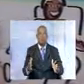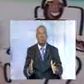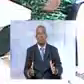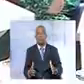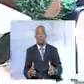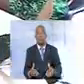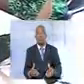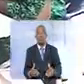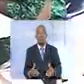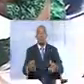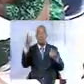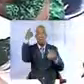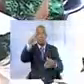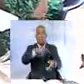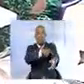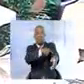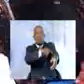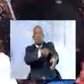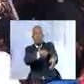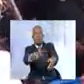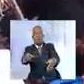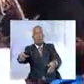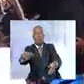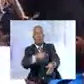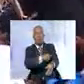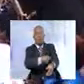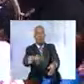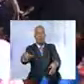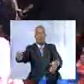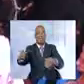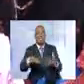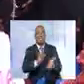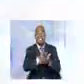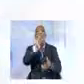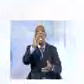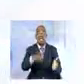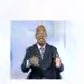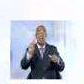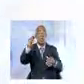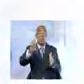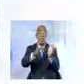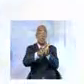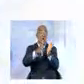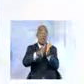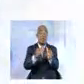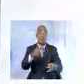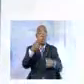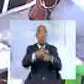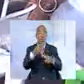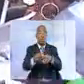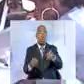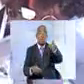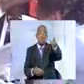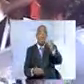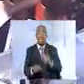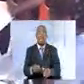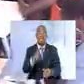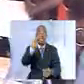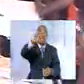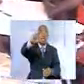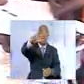sanguine de Bouaké. Cette initiative est l'œuvre de la Fondation Malankasi Léopold. Objectif, soulager